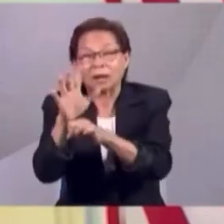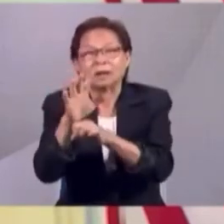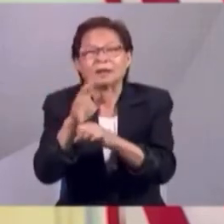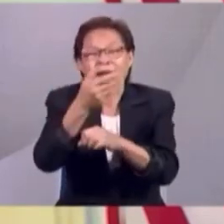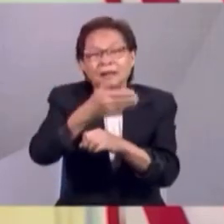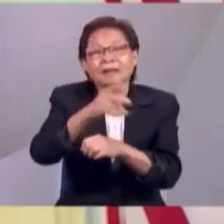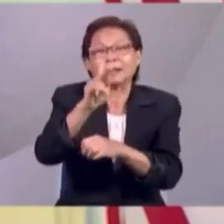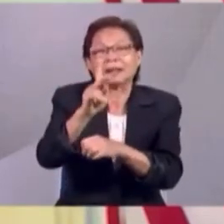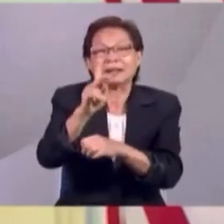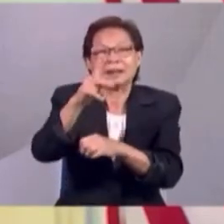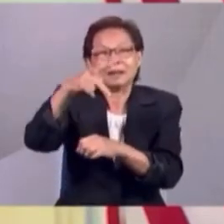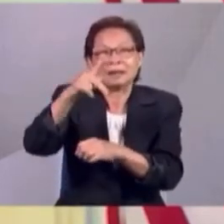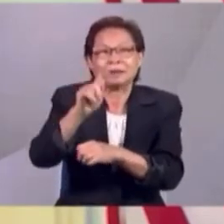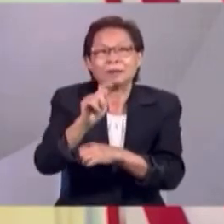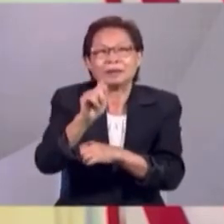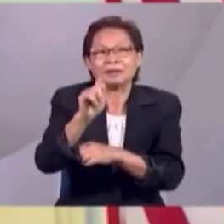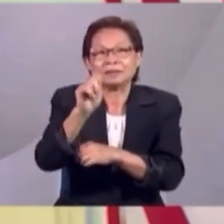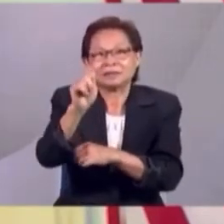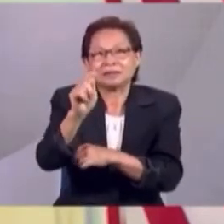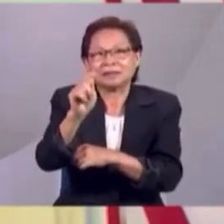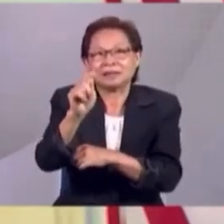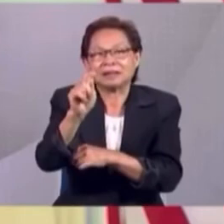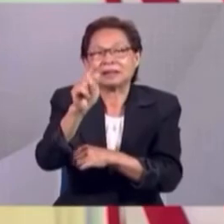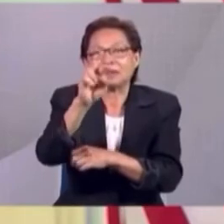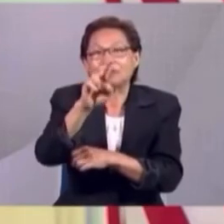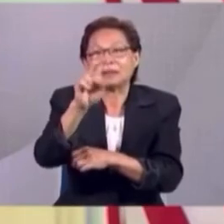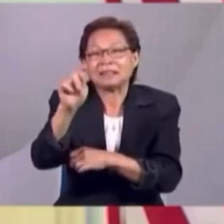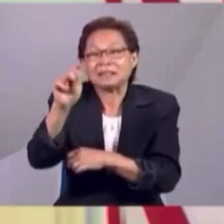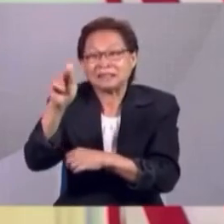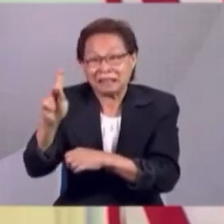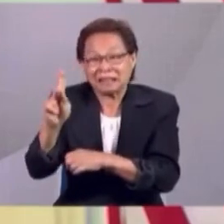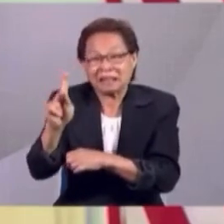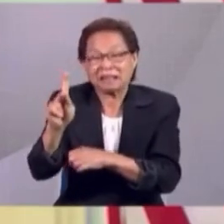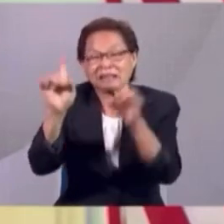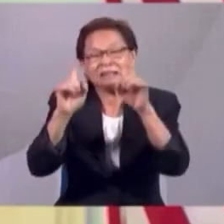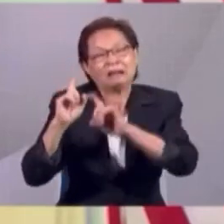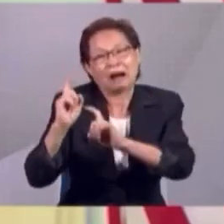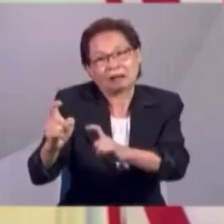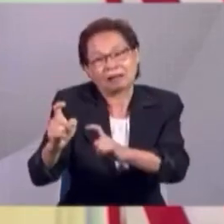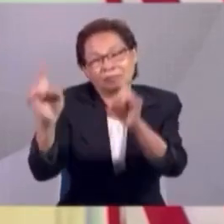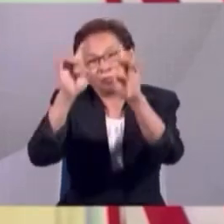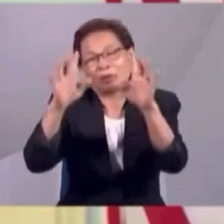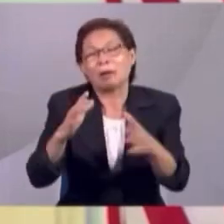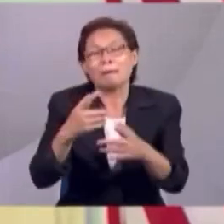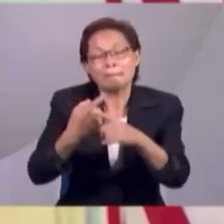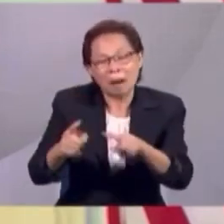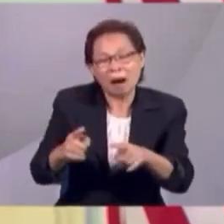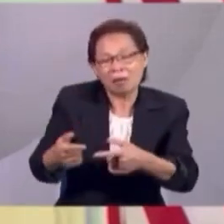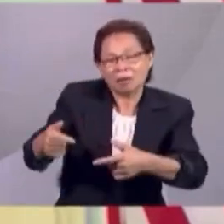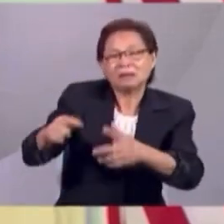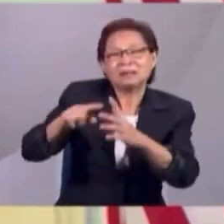COVID-19. Walau bagaimanapun, pelaksanaan kebenaran tersebut